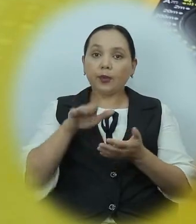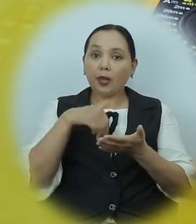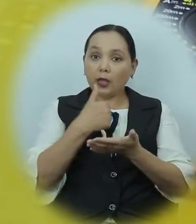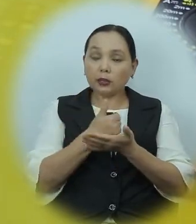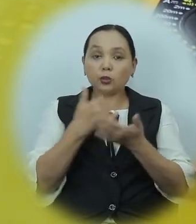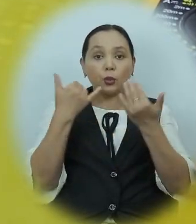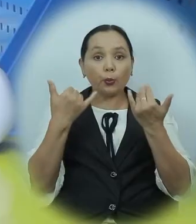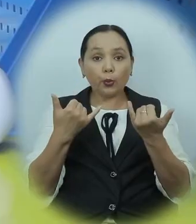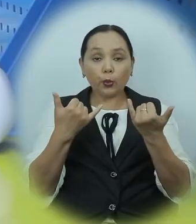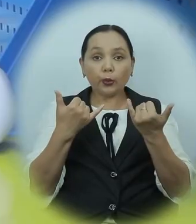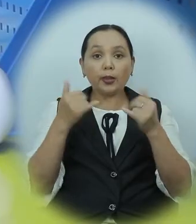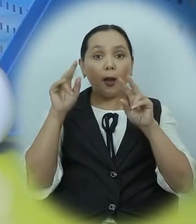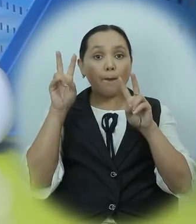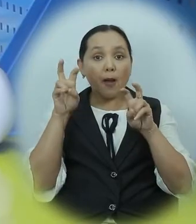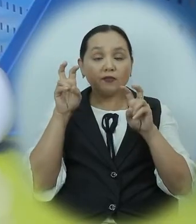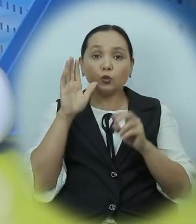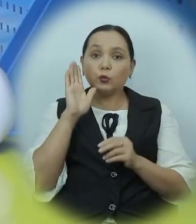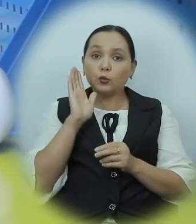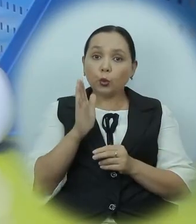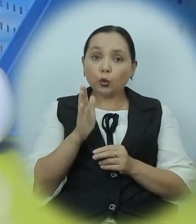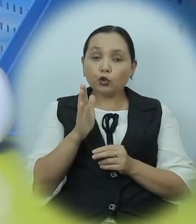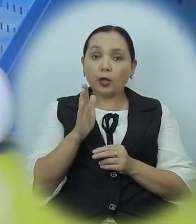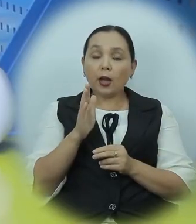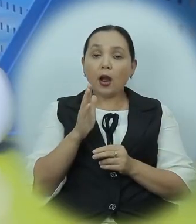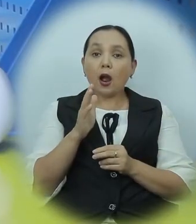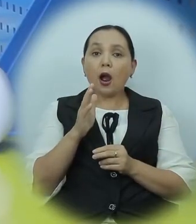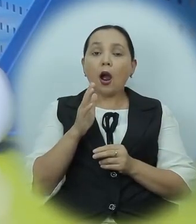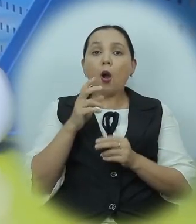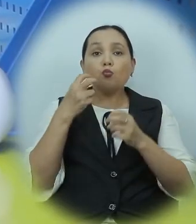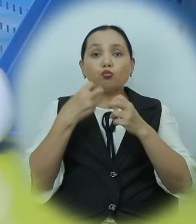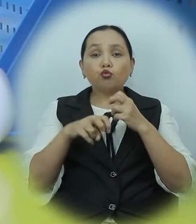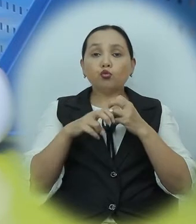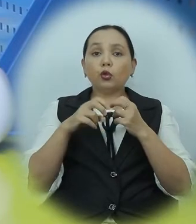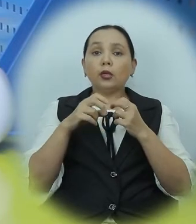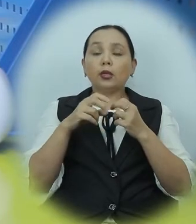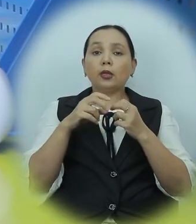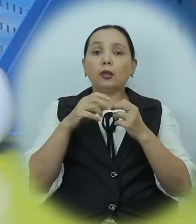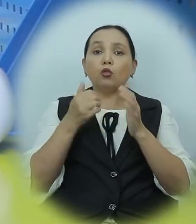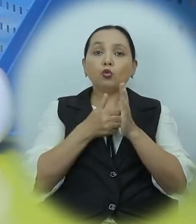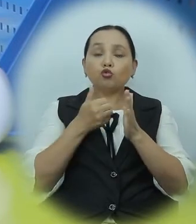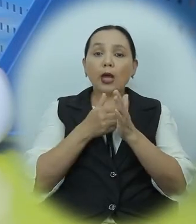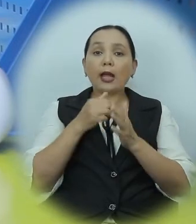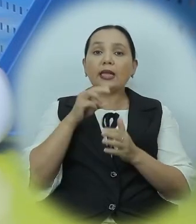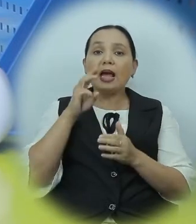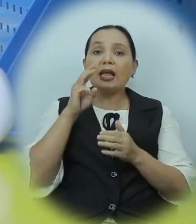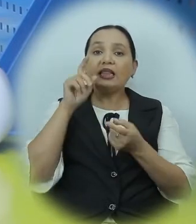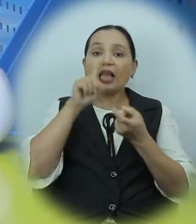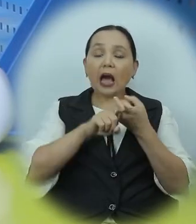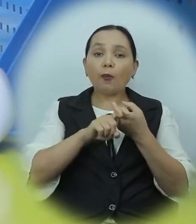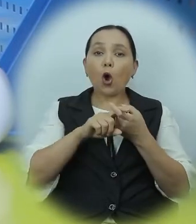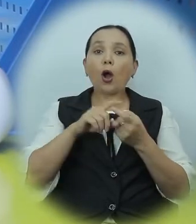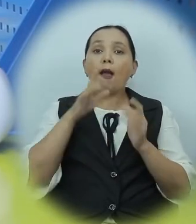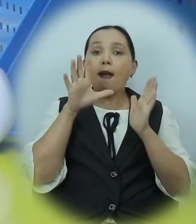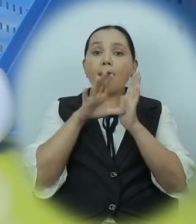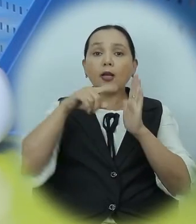Asosan bugungi mavzuimiz bo'yicha buzuqning nuqsoni tarmoq bilan, ya'ni elektr